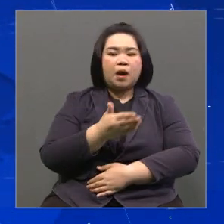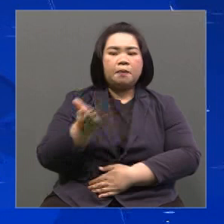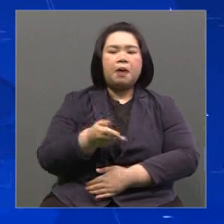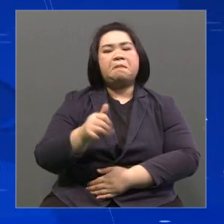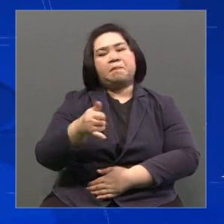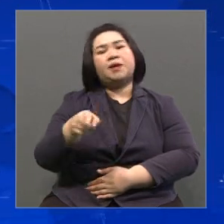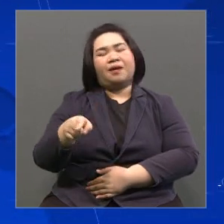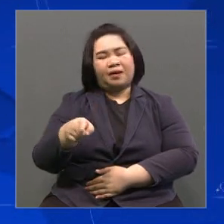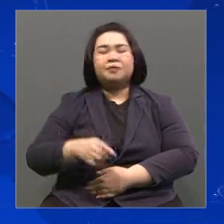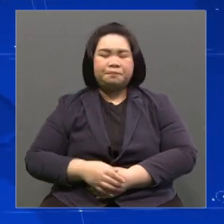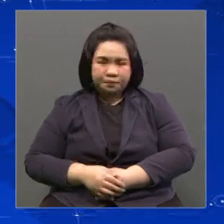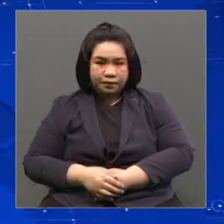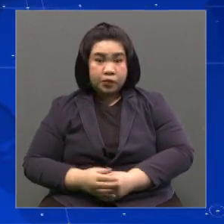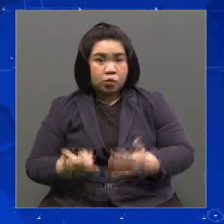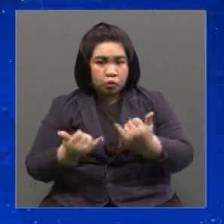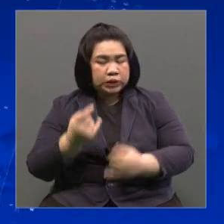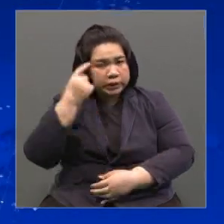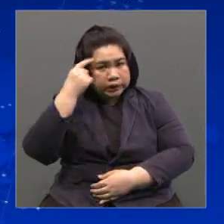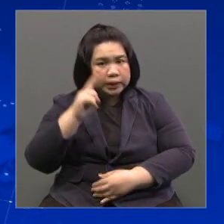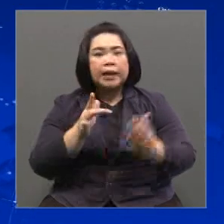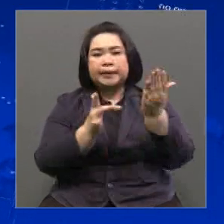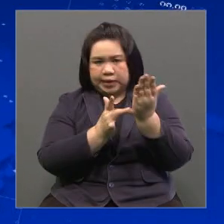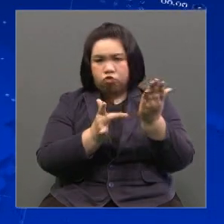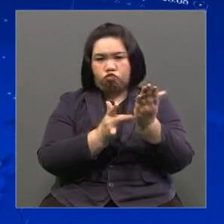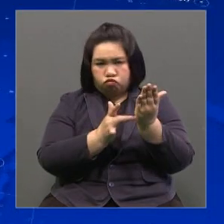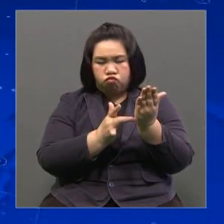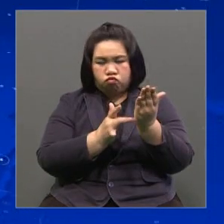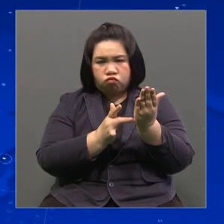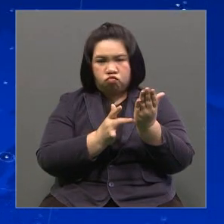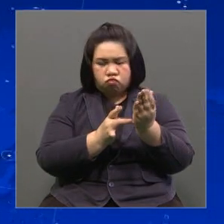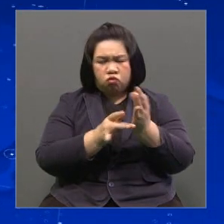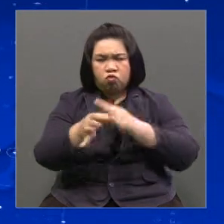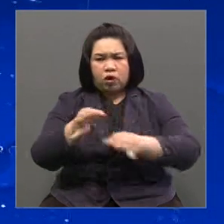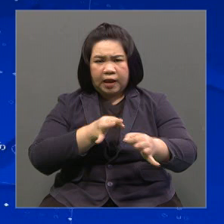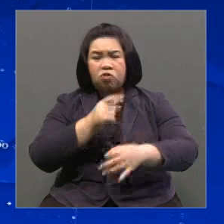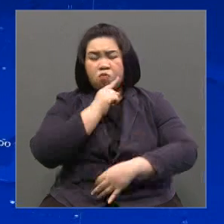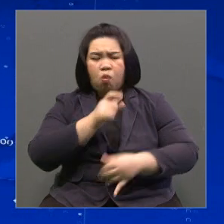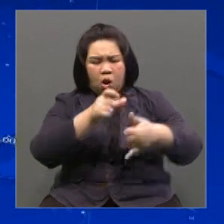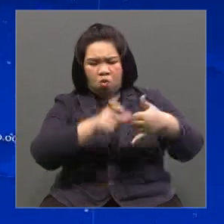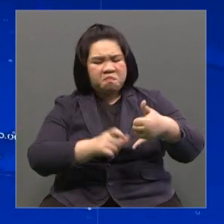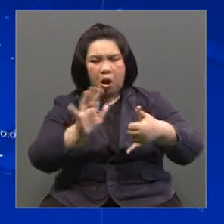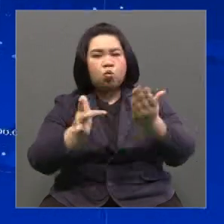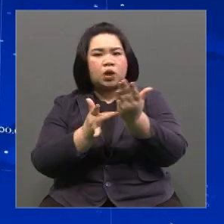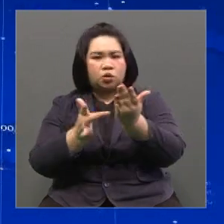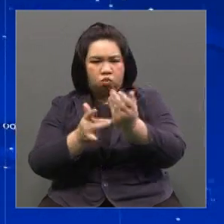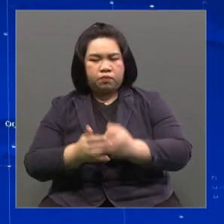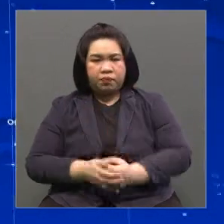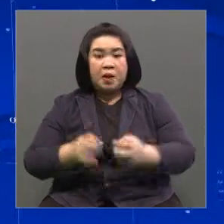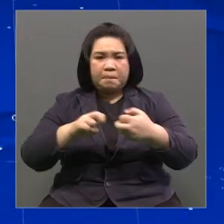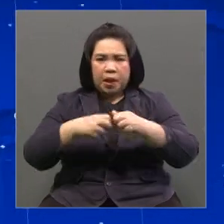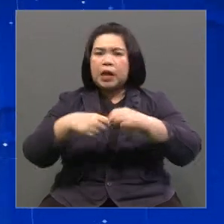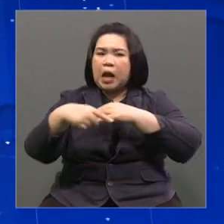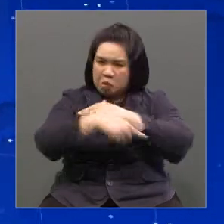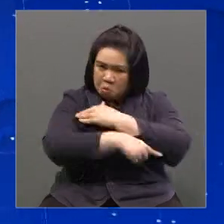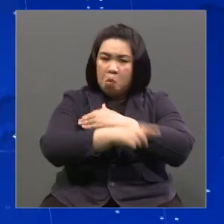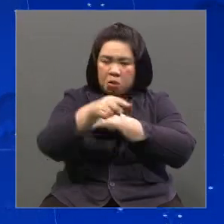รวมถึงต้องนำเทคโนโลยีมาใช้อย่างจริงจังคือถ้าทำทั้งหมดนี้เนี่ยคุณวิโรจน์บอกว่าปัญหาคอร์รัปชันเนี่ยจะหมดไปอย่าง